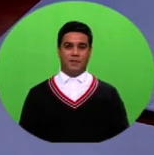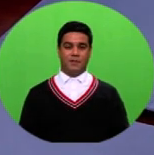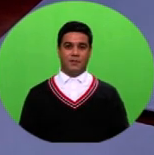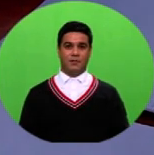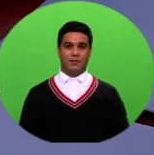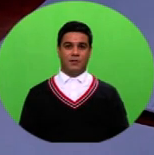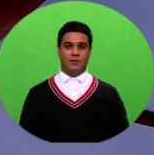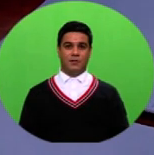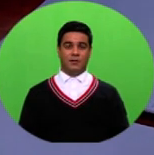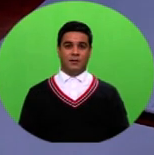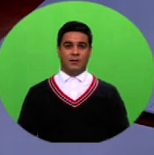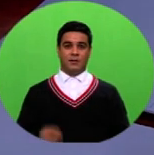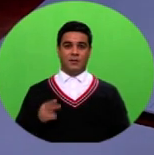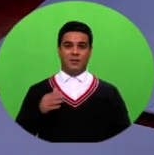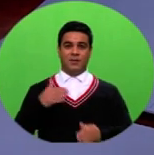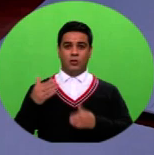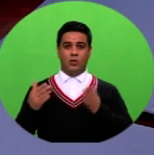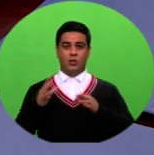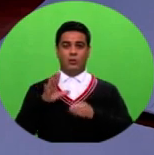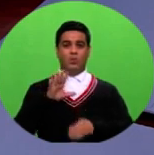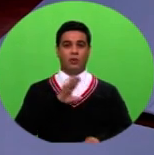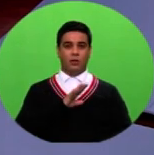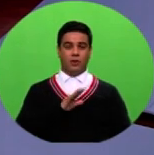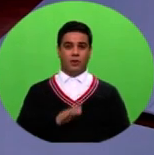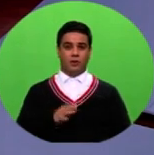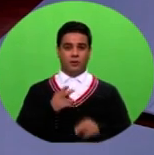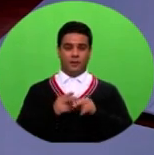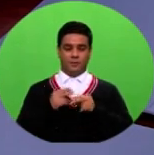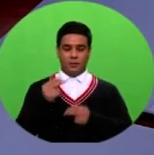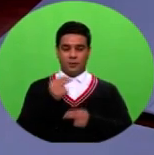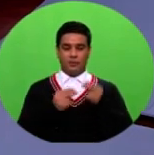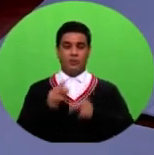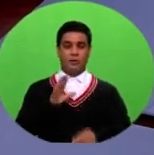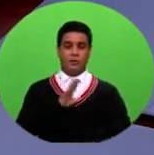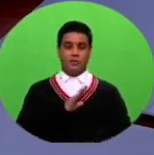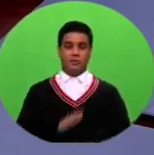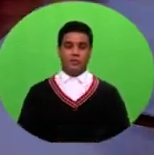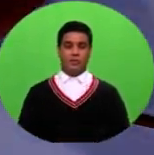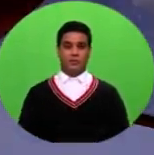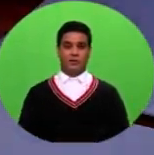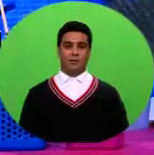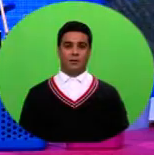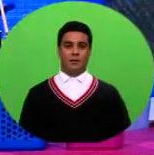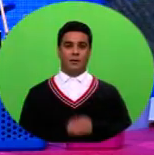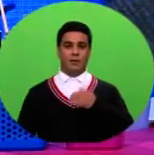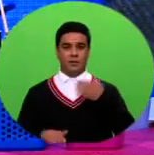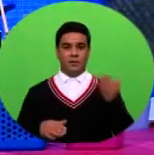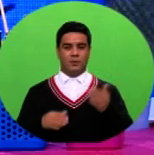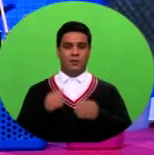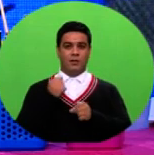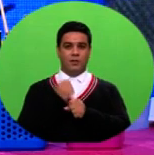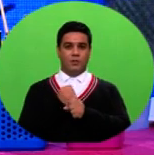paralelepipedning yon yoqlari bo'lgan qismini chizib oldik. Endi chap